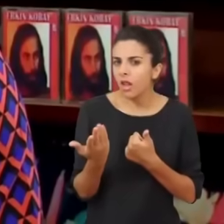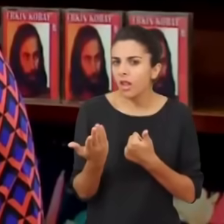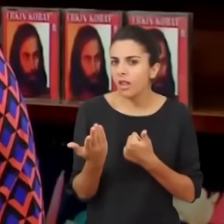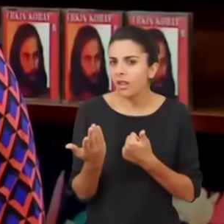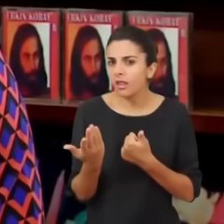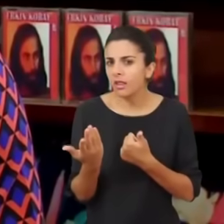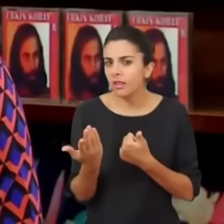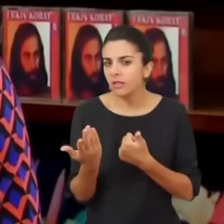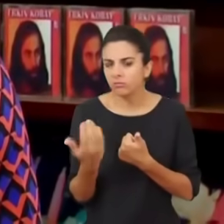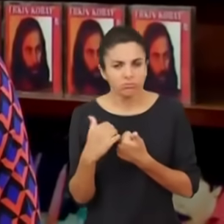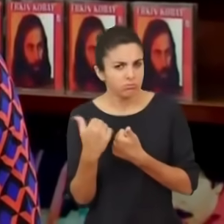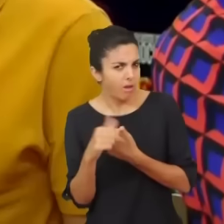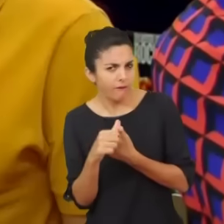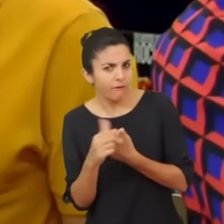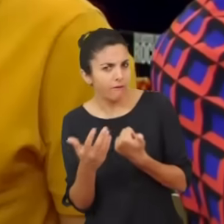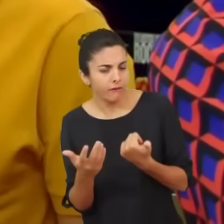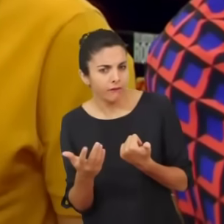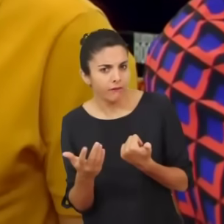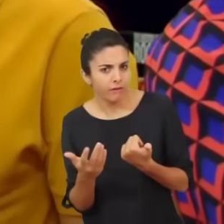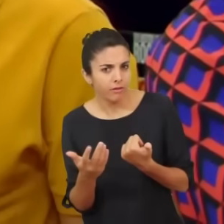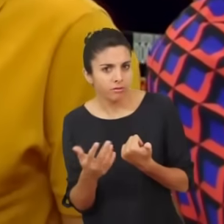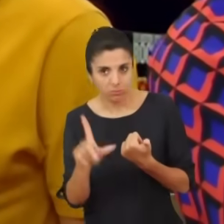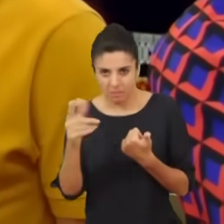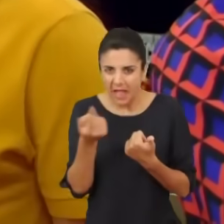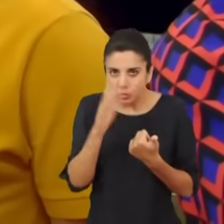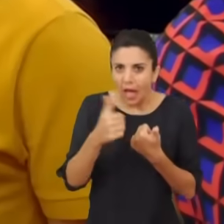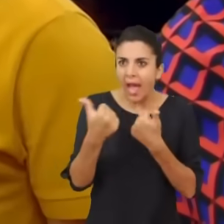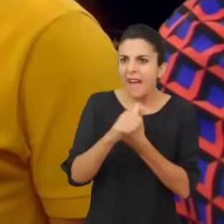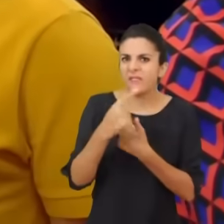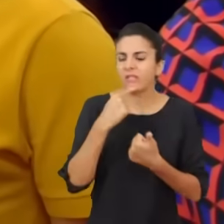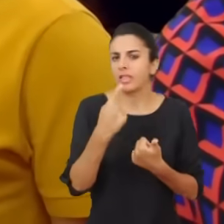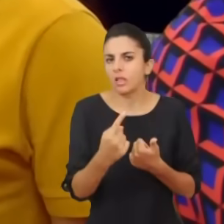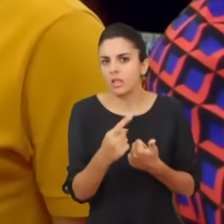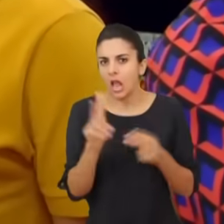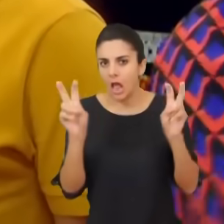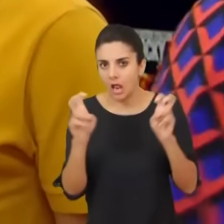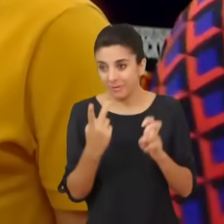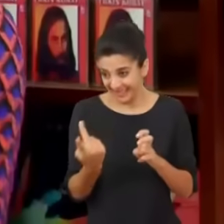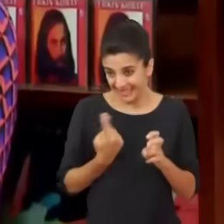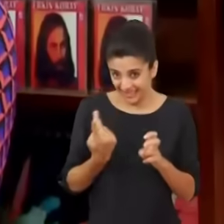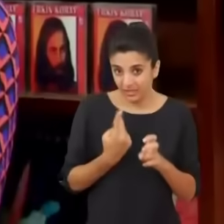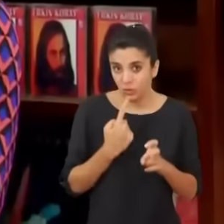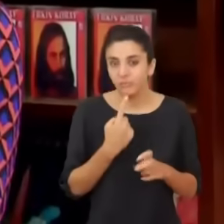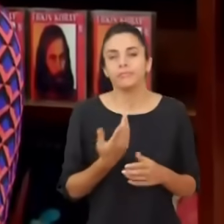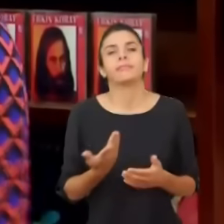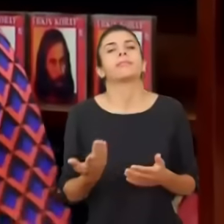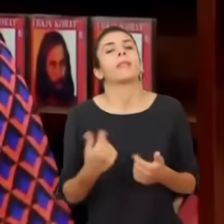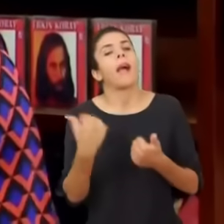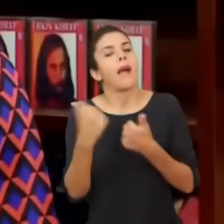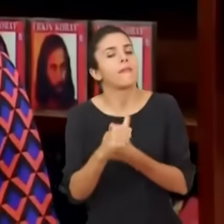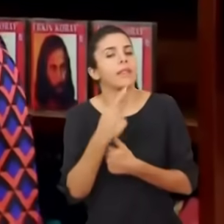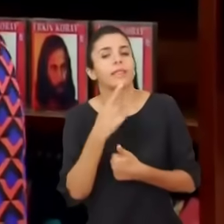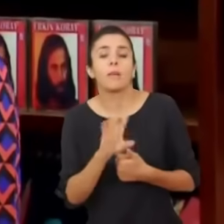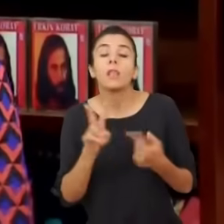Ne evliliği? Dedin ya biraz önce, evlilik dedin. Bizle mi? Oo, Nazlı canım evlilik diyor